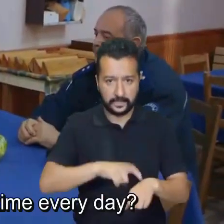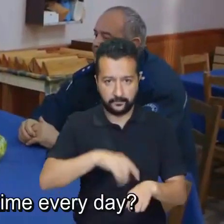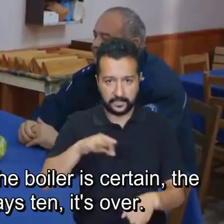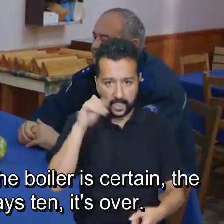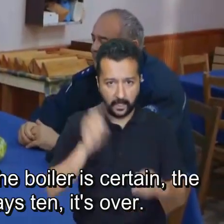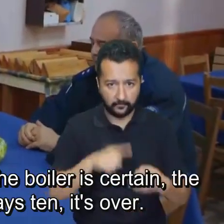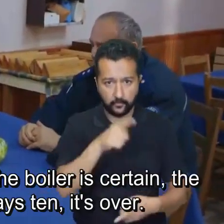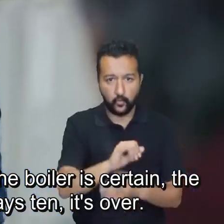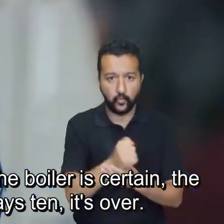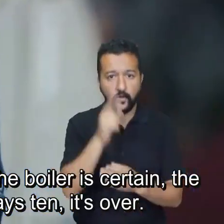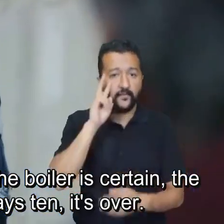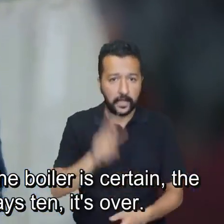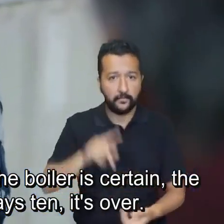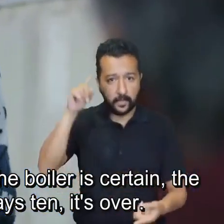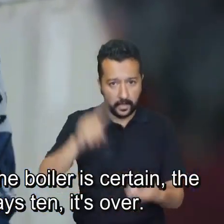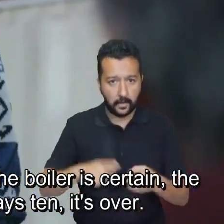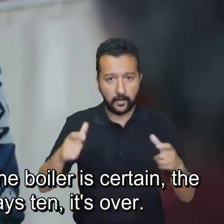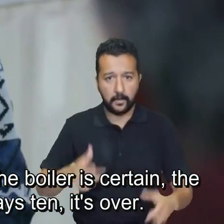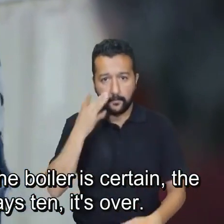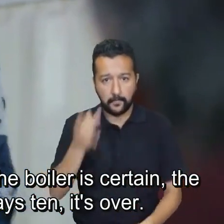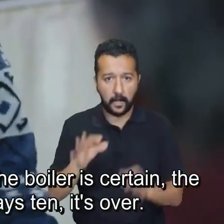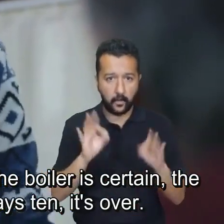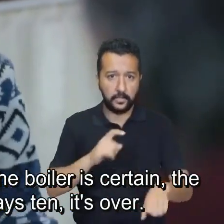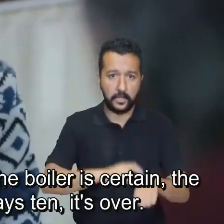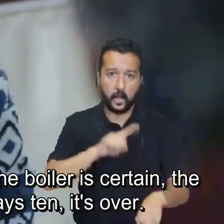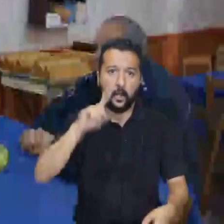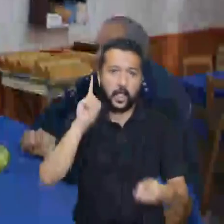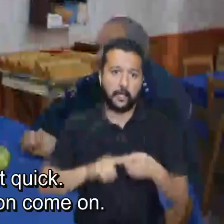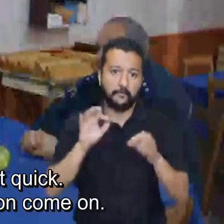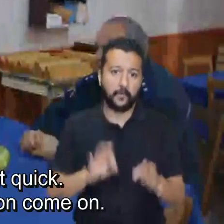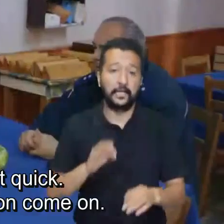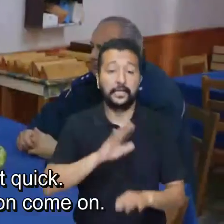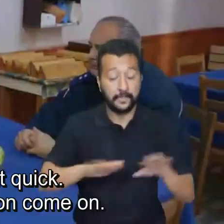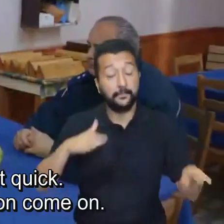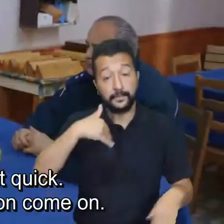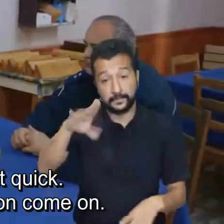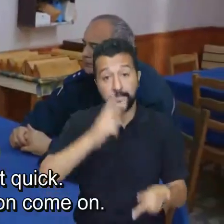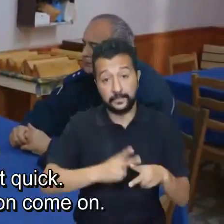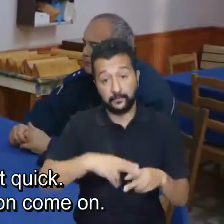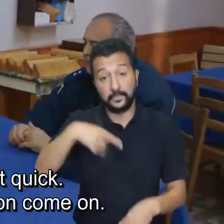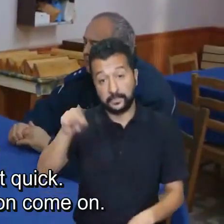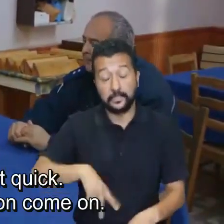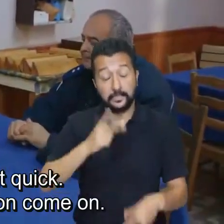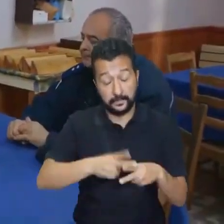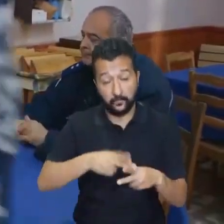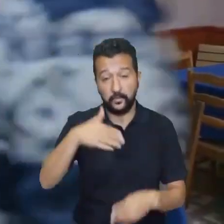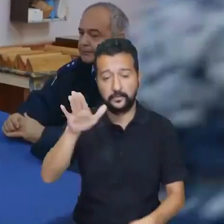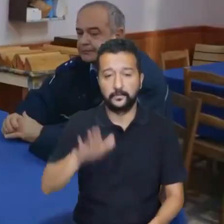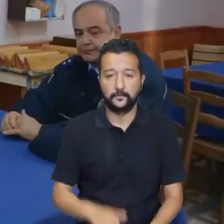mi bitiyor bu çay? Ya usta vallahi paket belli, kazan belli, ölçek belli. Saat 10 dedim mi bitiyor. İyi tamam hadi çabuk al gel, fazla oyalama. Hadi